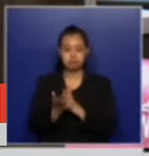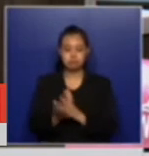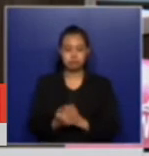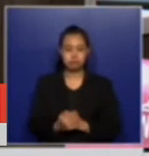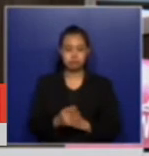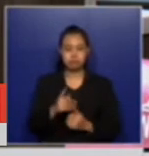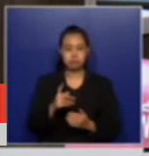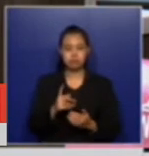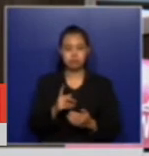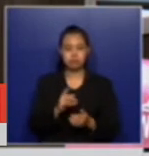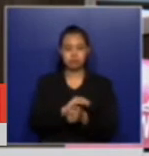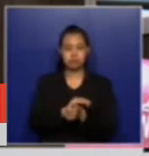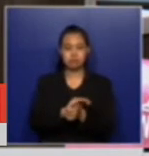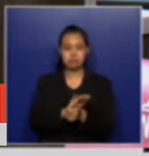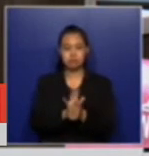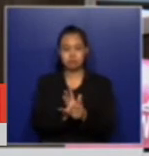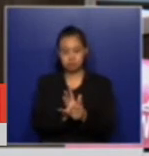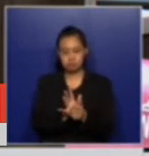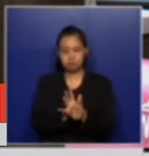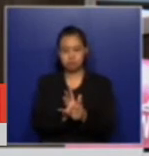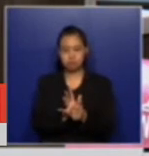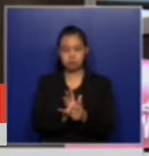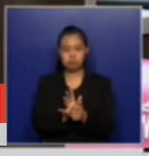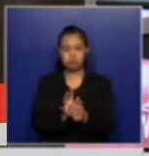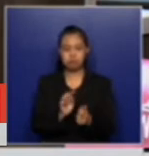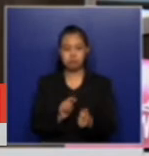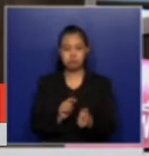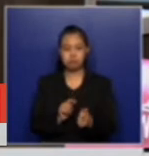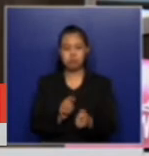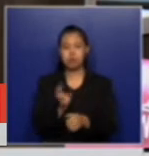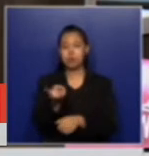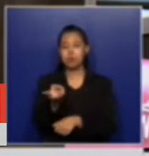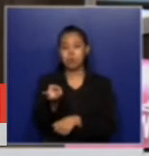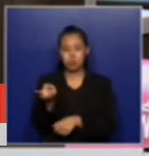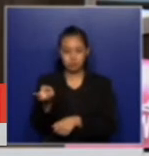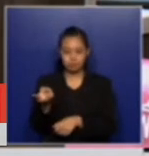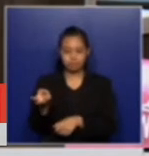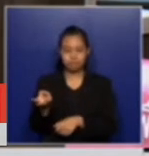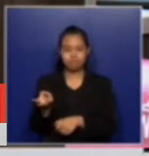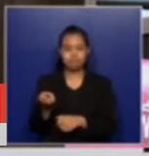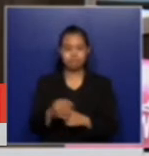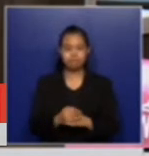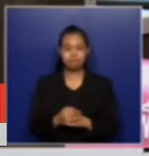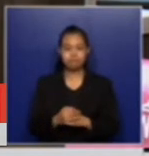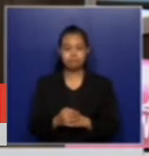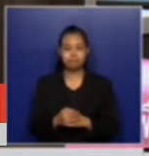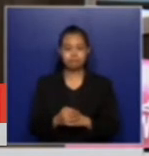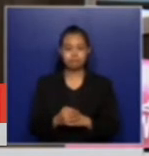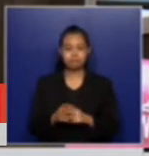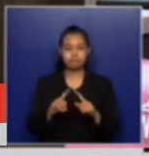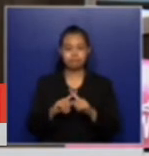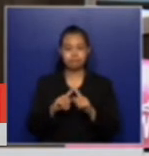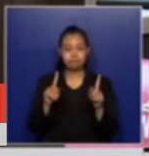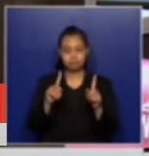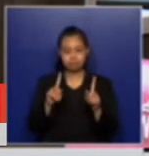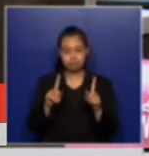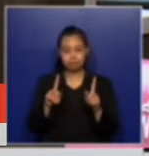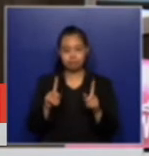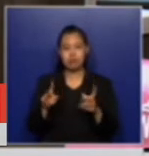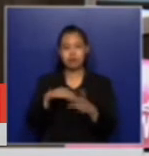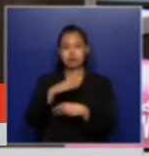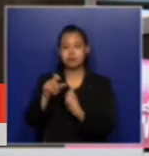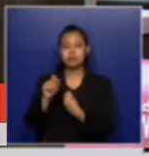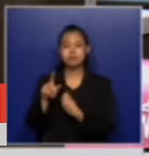ดของโรคเนี่ยน้อยนะฮะและแต่ว่าผลกระทบทางด้านเศรษฐกิ